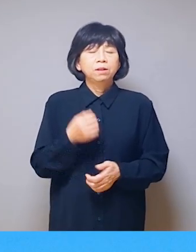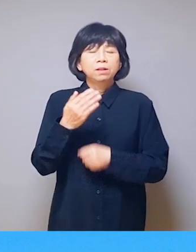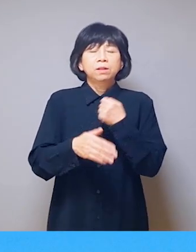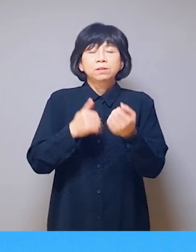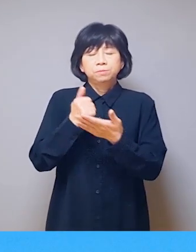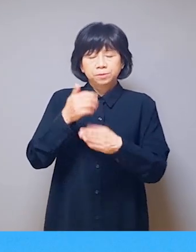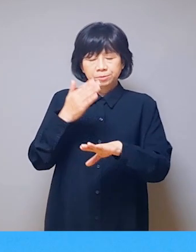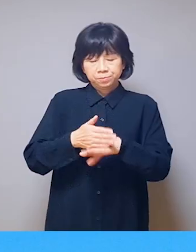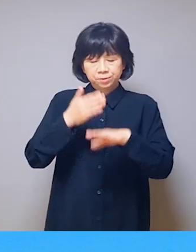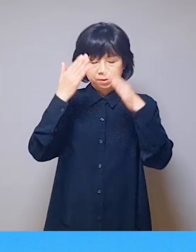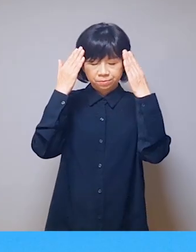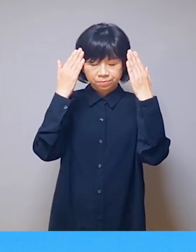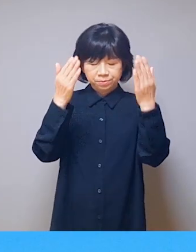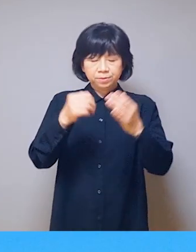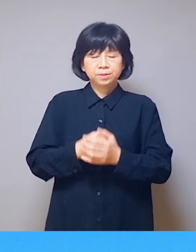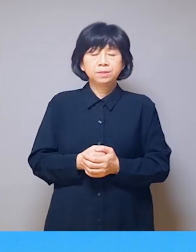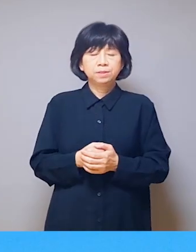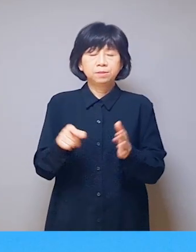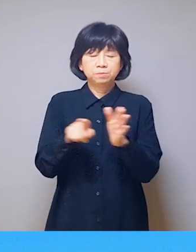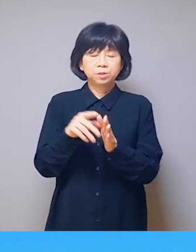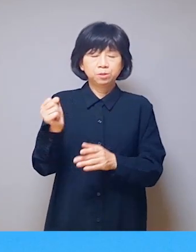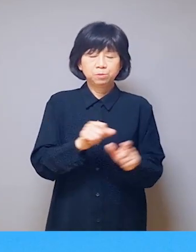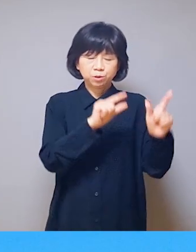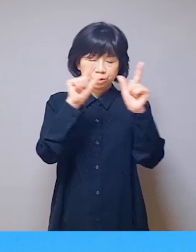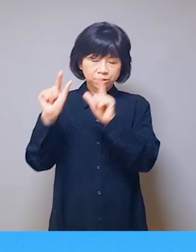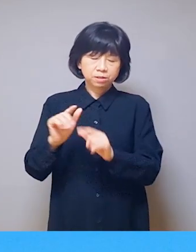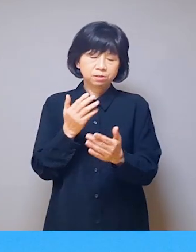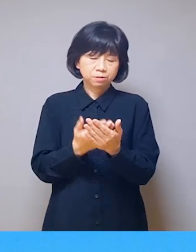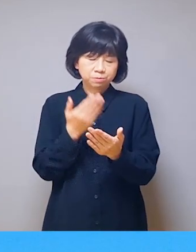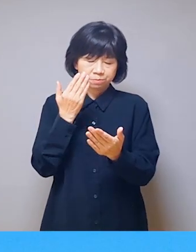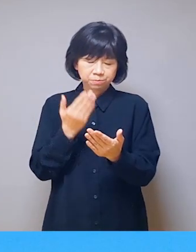하나님 감사합니다. 믿음으로 살아가는